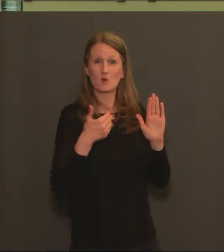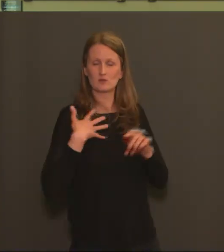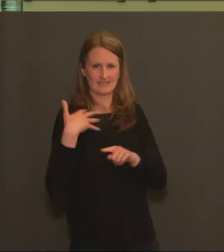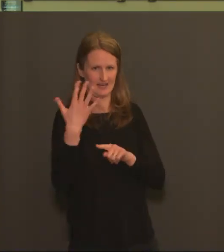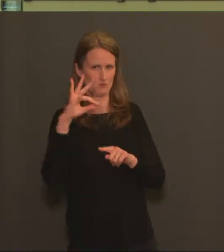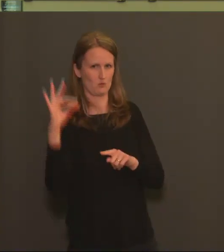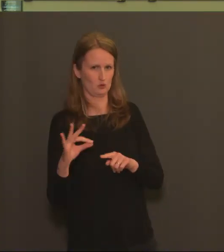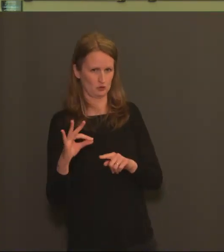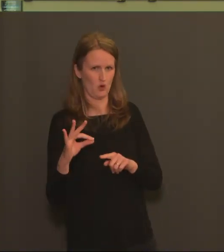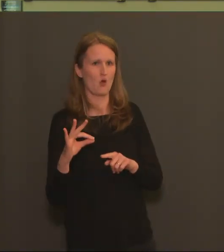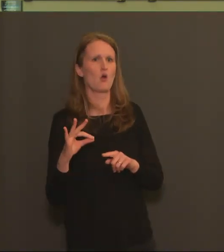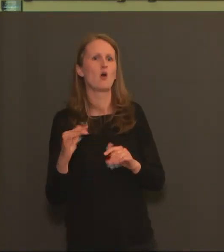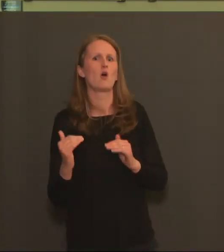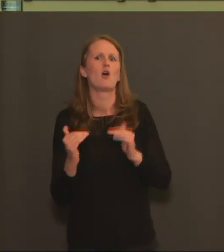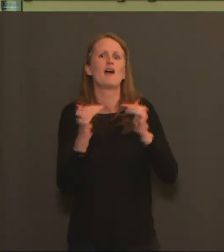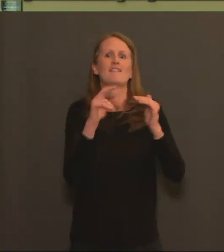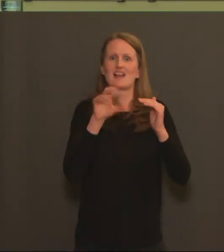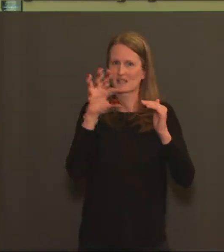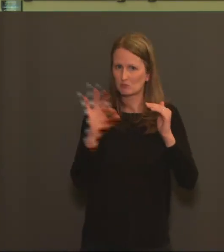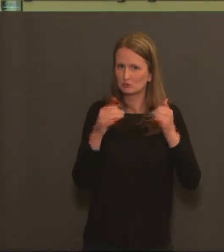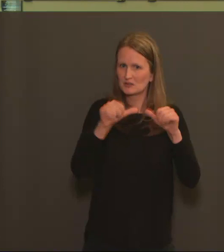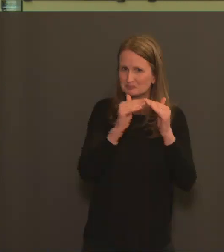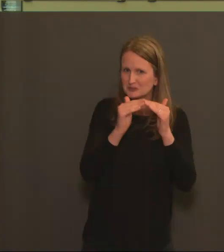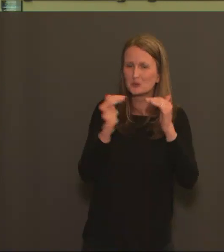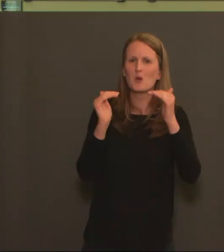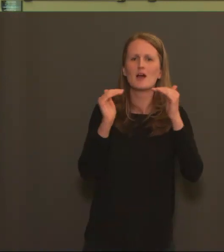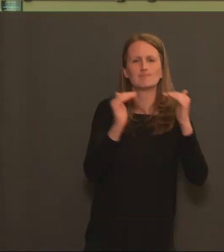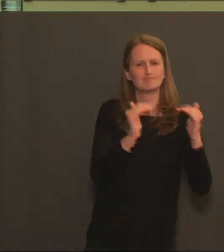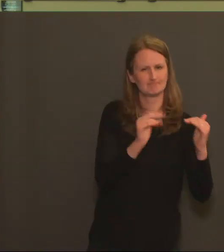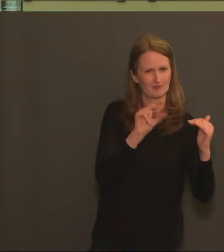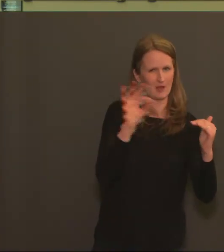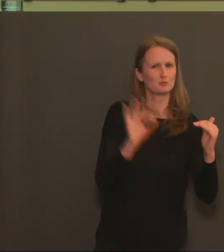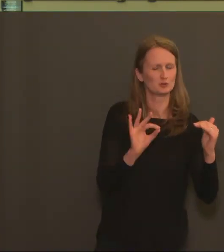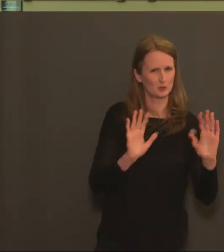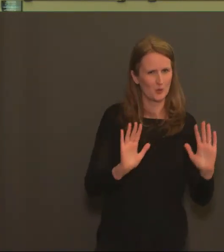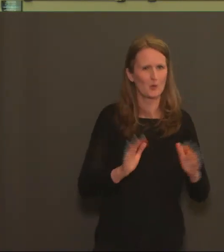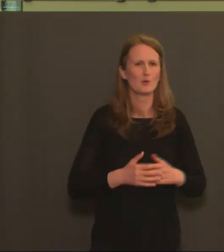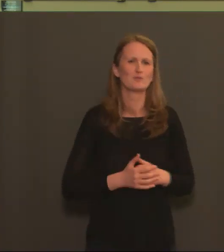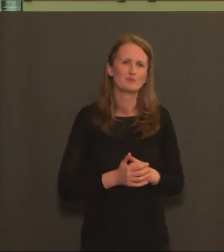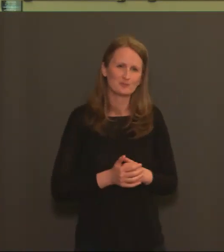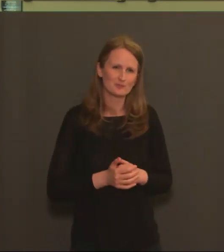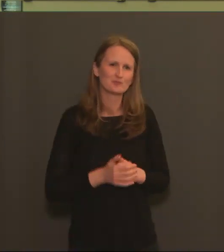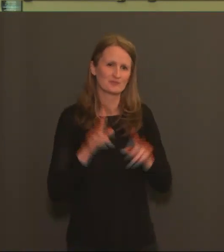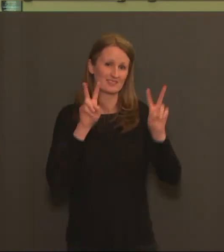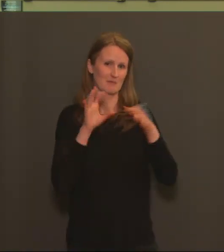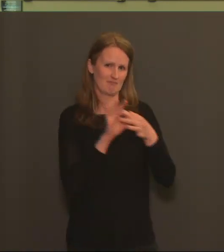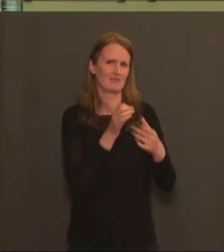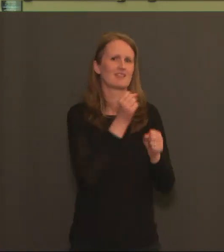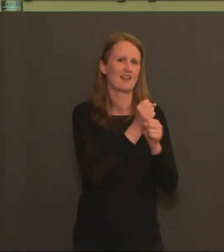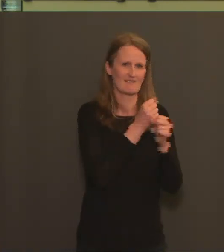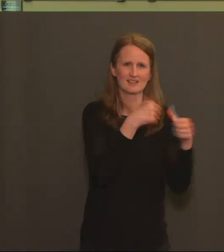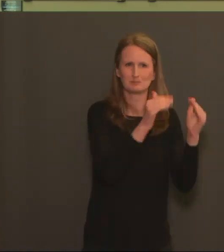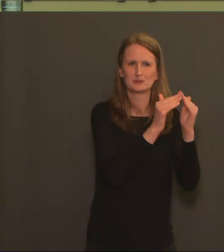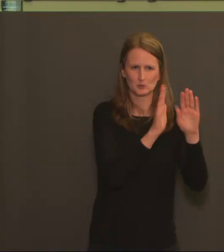y a le télétravail, mais aussi le fait de rester chez soi ou pas. Nous restons aussi un peu moins chez nous. Actuellement, nous restons chez nous